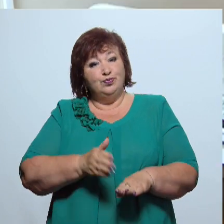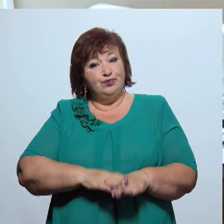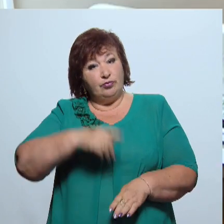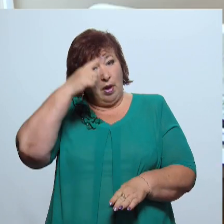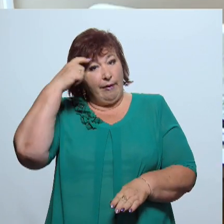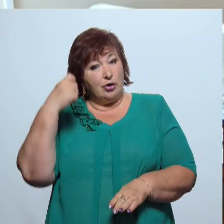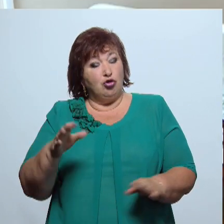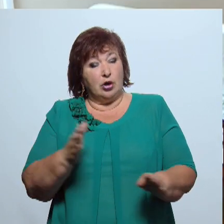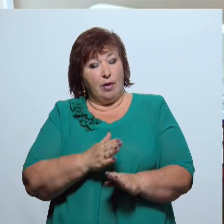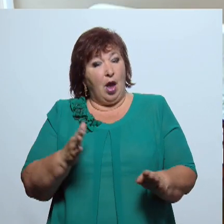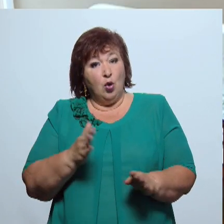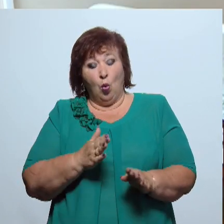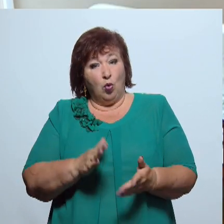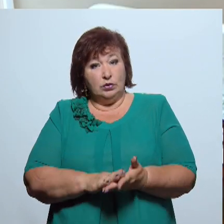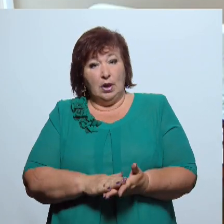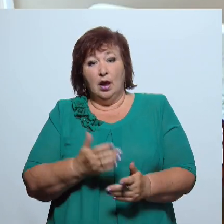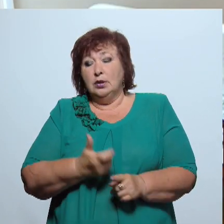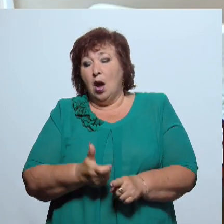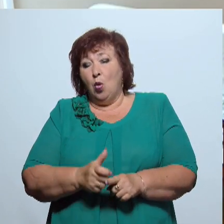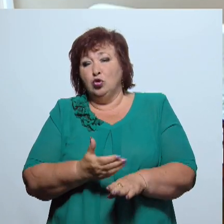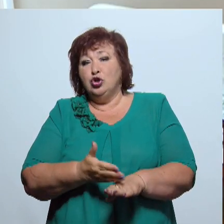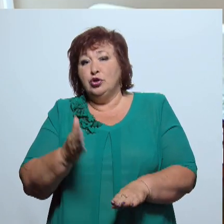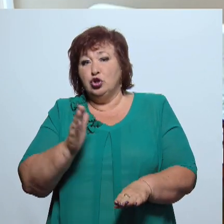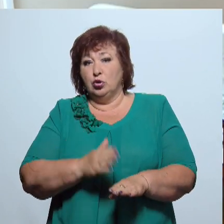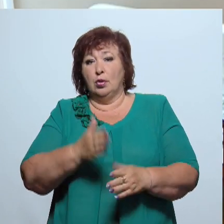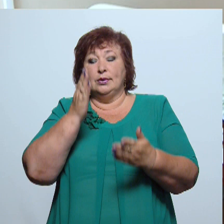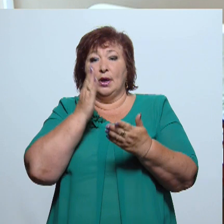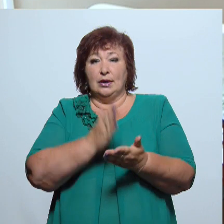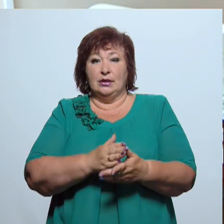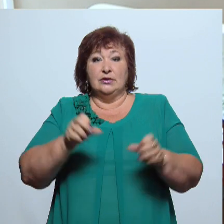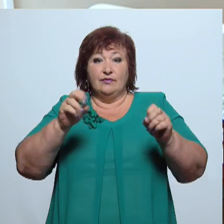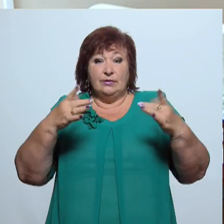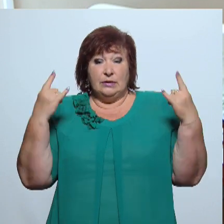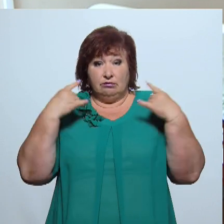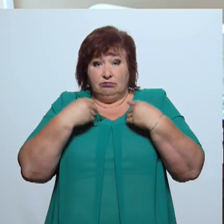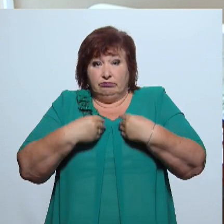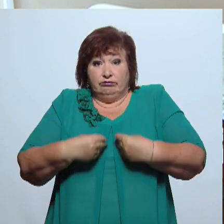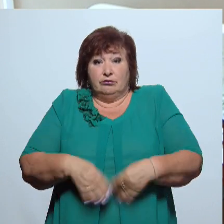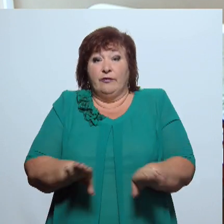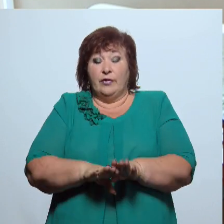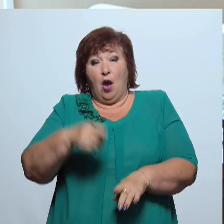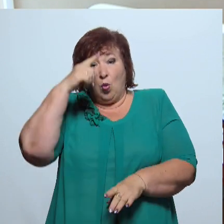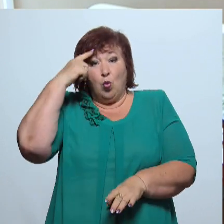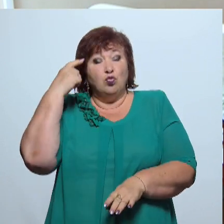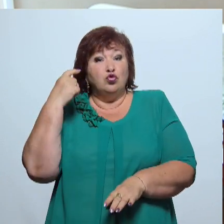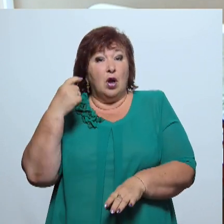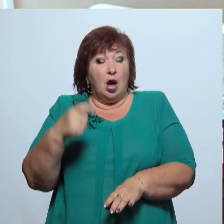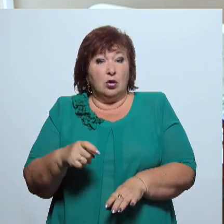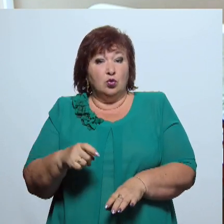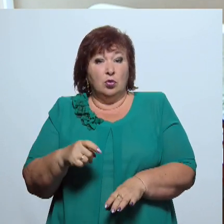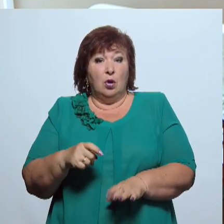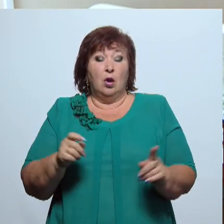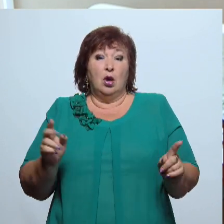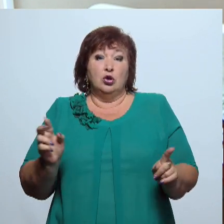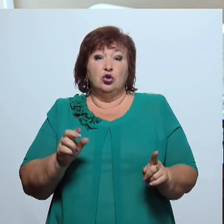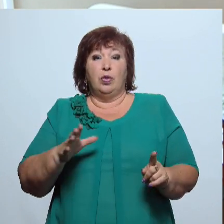Своими силами мы все равно не справимся. Это очень тяжело, то есть находиться в спецодежде в такую жару сейчас, тем более, вот,